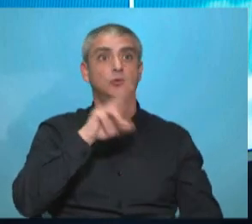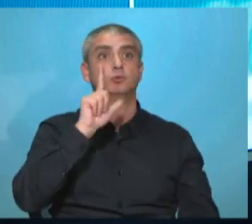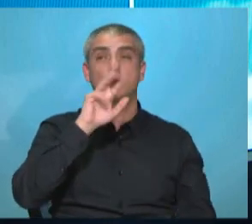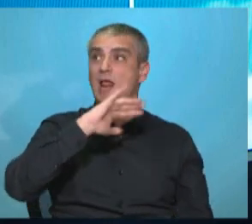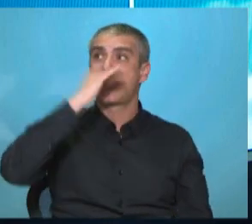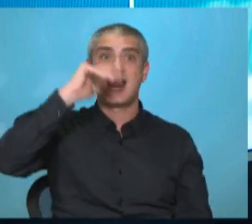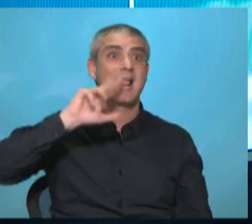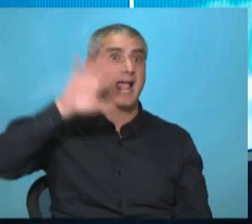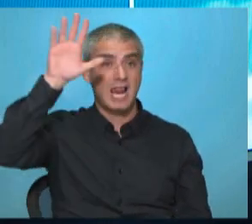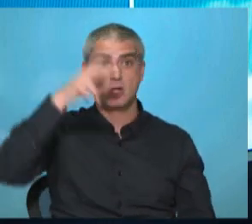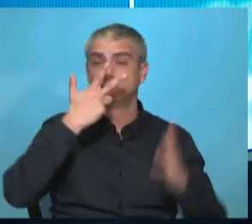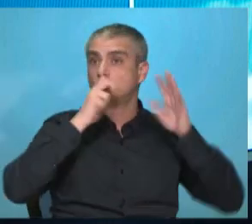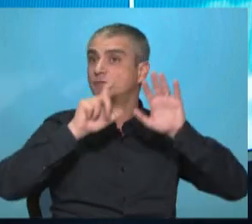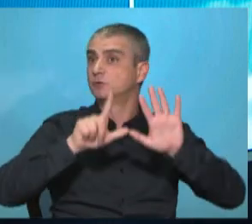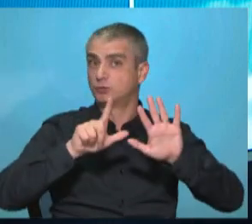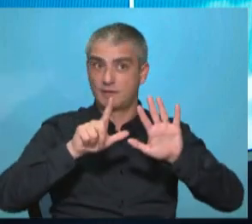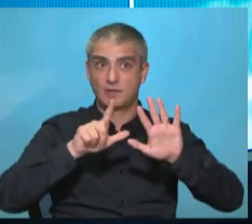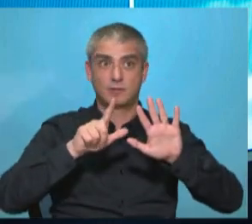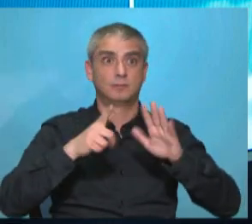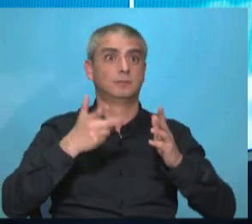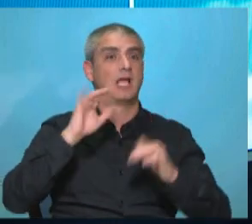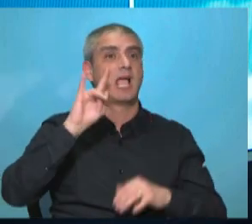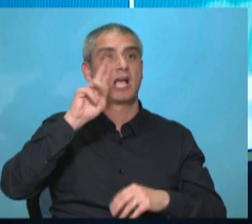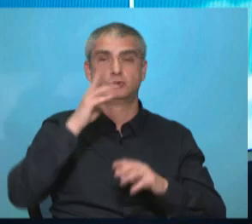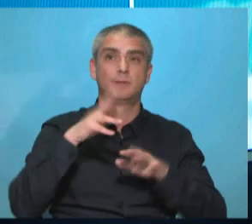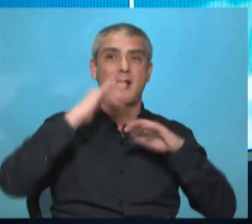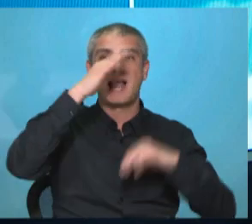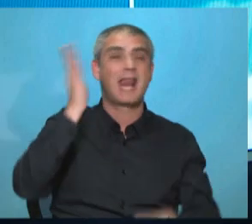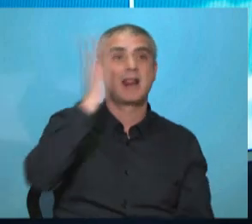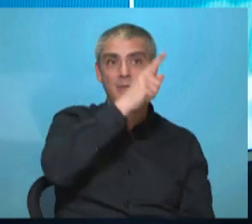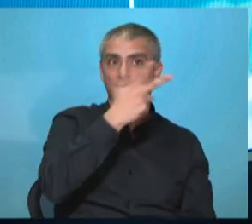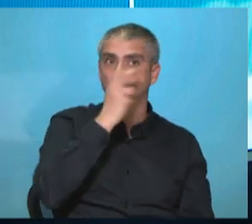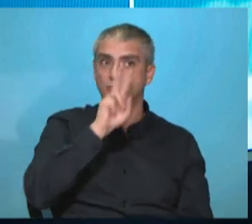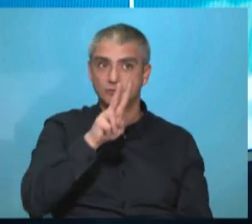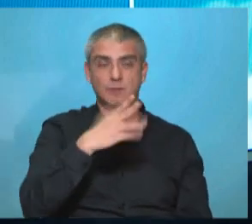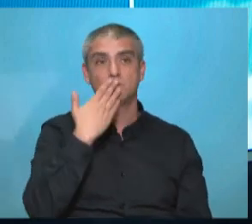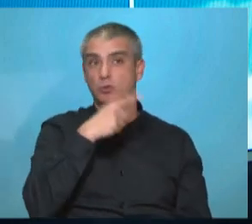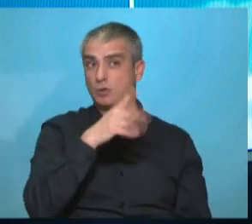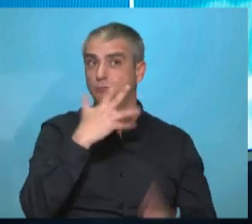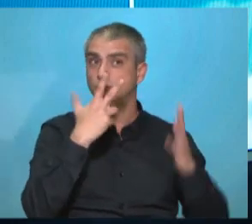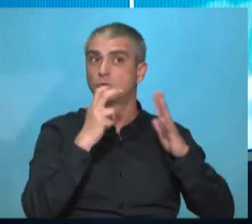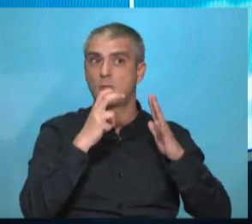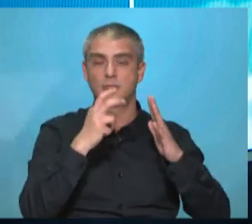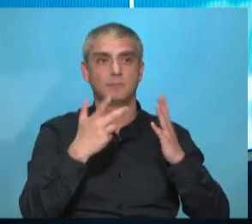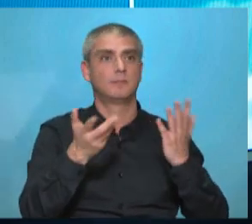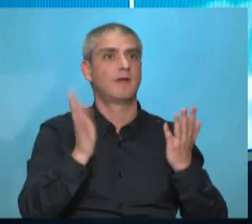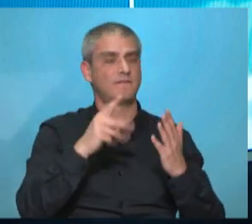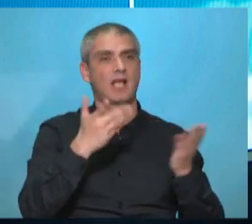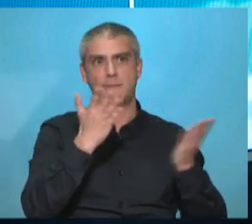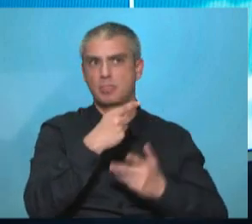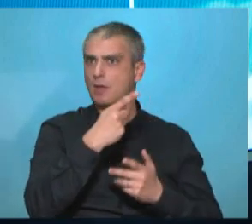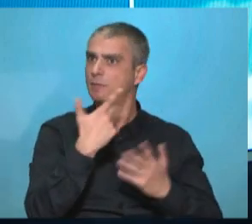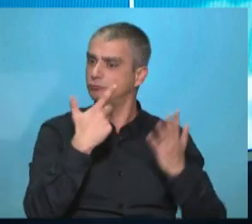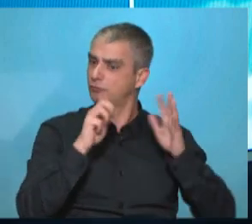העליון 87 מילימטרים, חרשי בגליל המערבי 82, צובר, ירושלים 80, ואז גם בנגבה כמויות